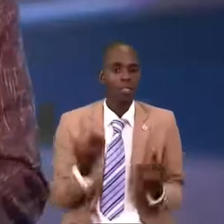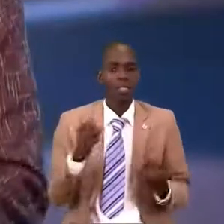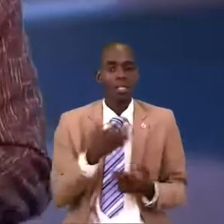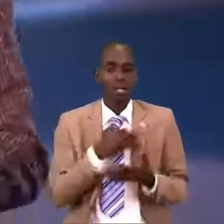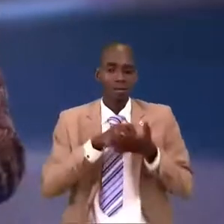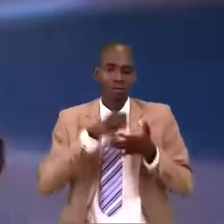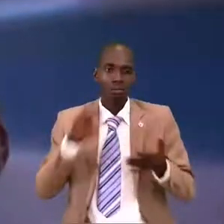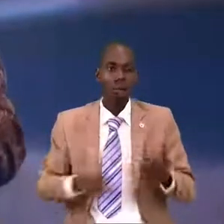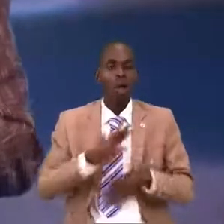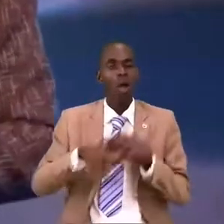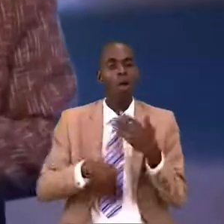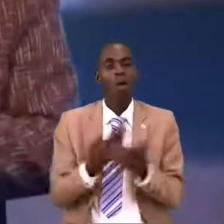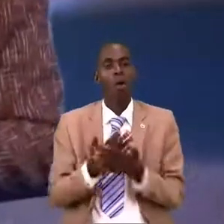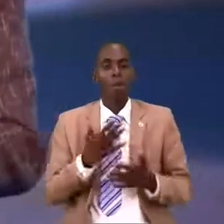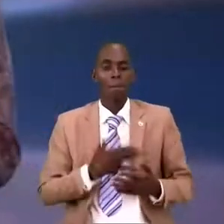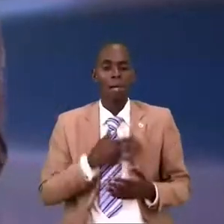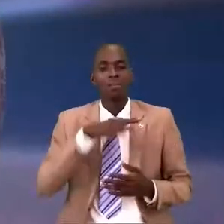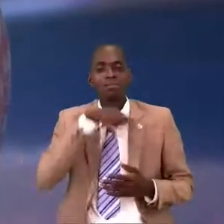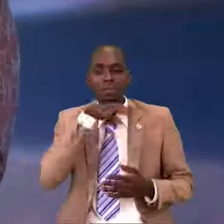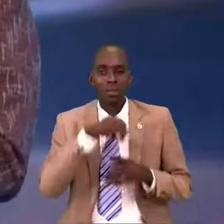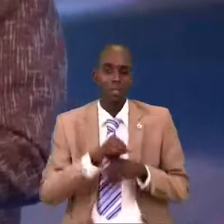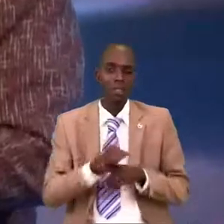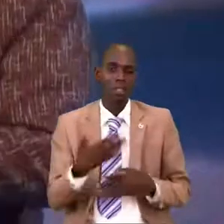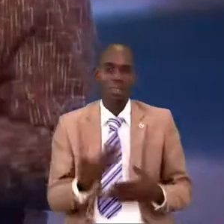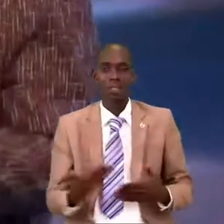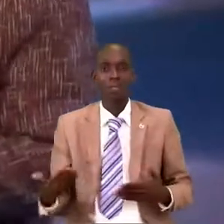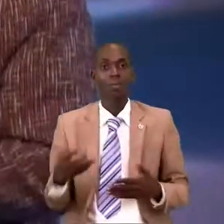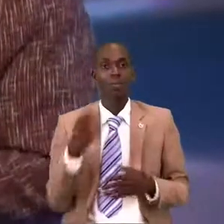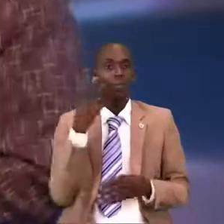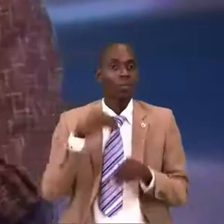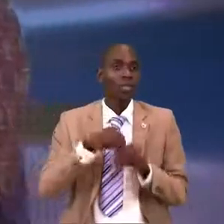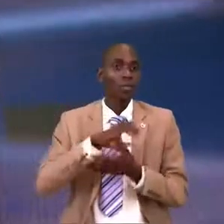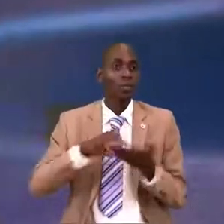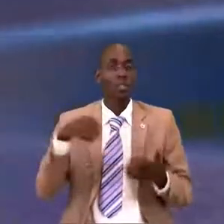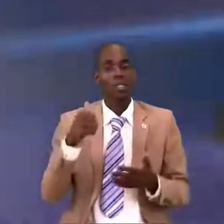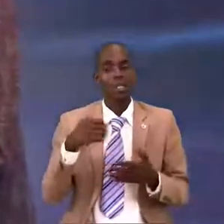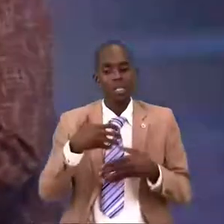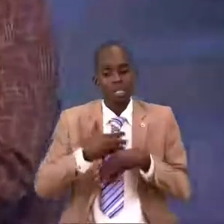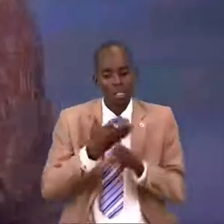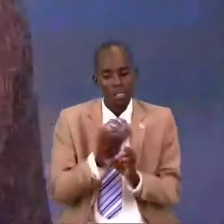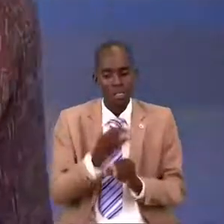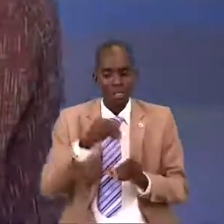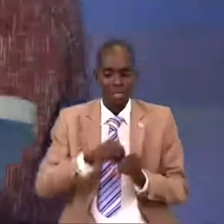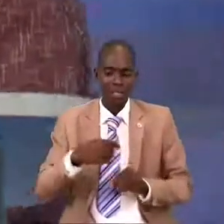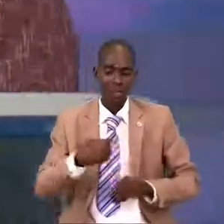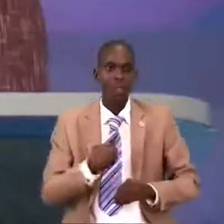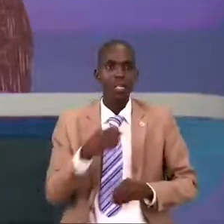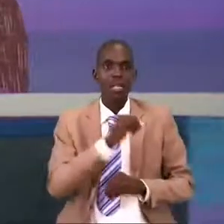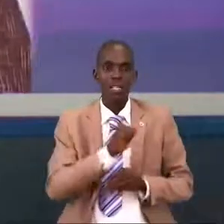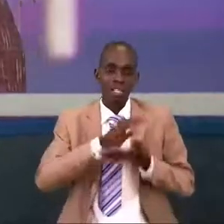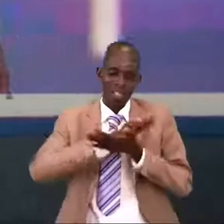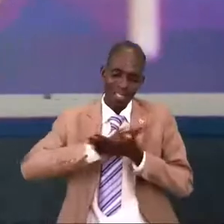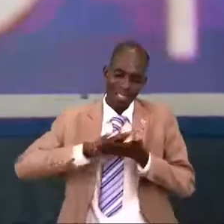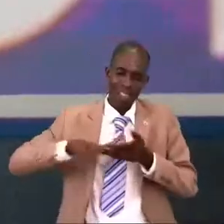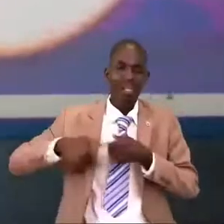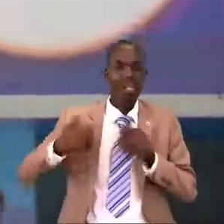Verset 12, il dit, « Oh Dieu, crée en moi un cœur pur. Un cœur pur, oh Dieu. » Vous voyez,